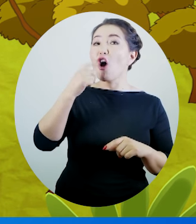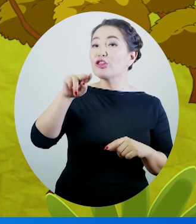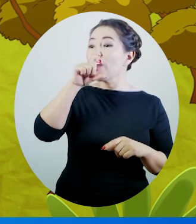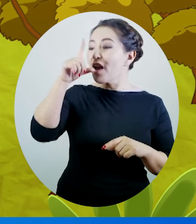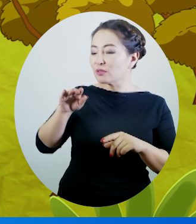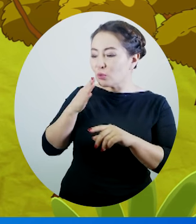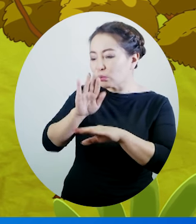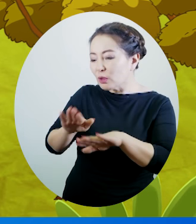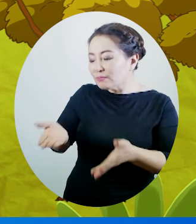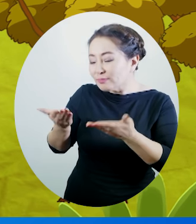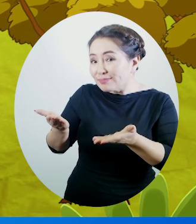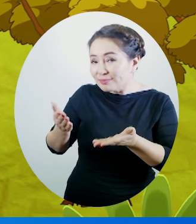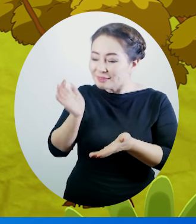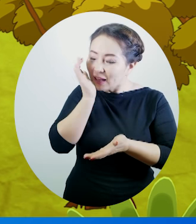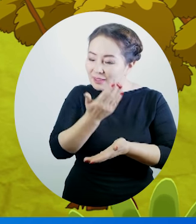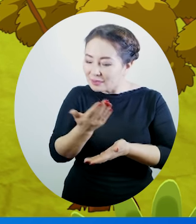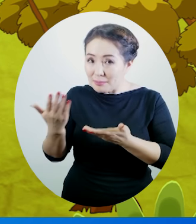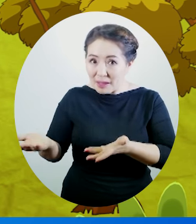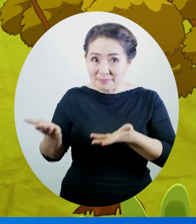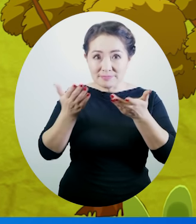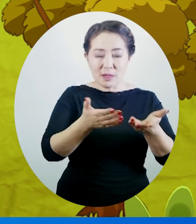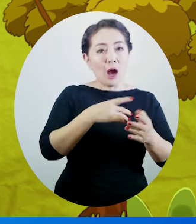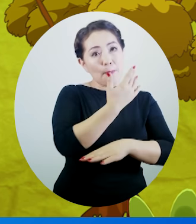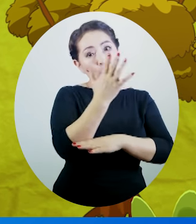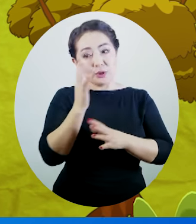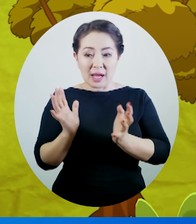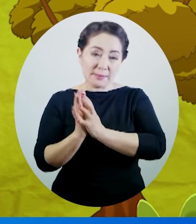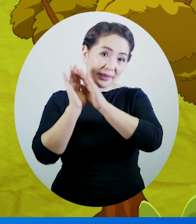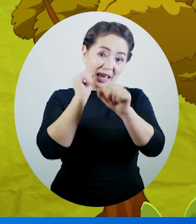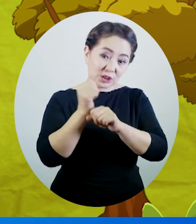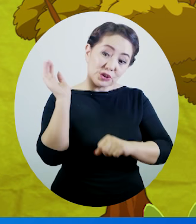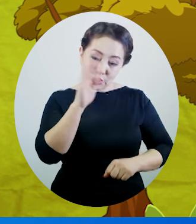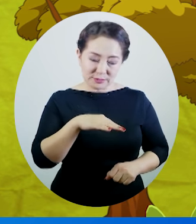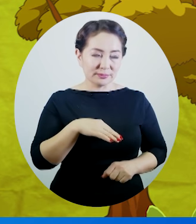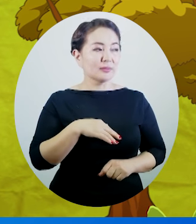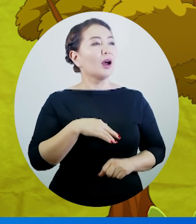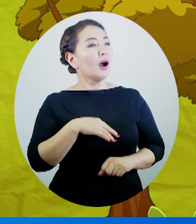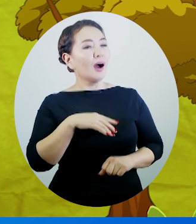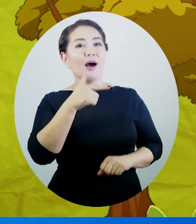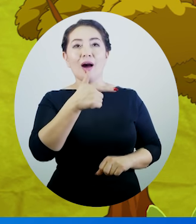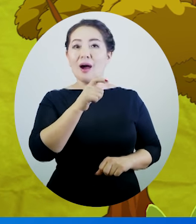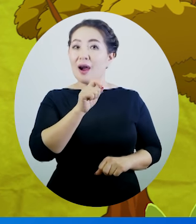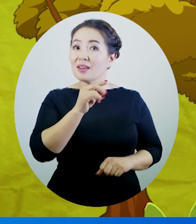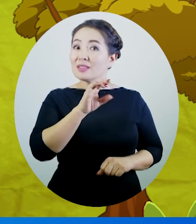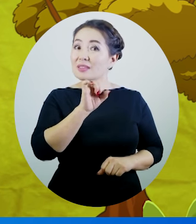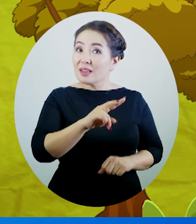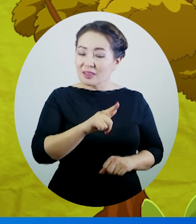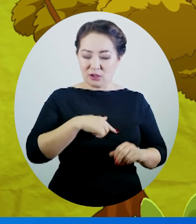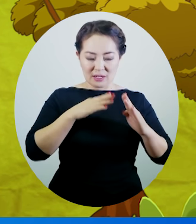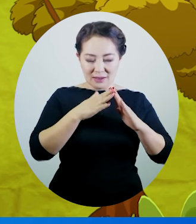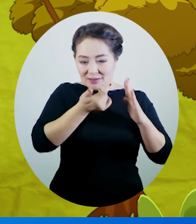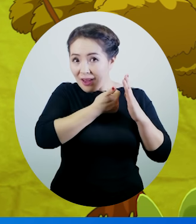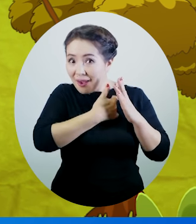өгч. За өнөөдөр хідүүлэн ойн гүн рүү орж мод хаглана. Хамт явцгаагаараа гэжээ. Хансел гэрээсэн гарсан